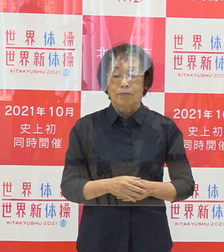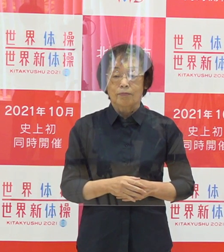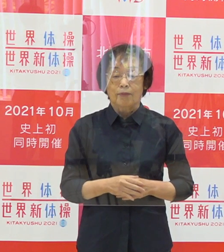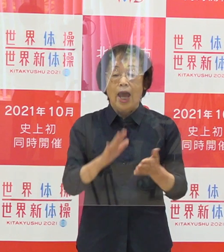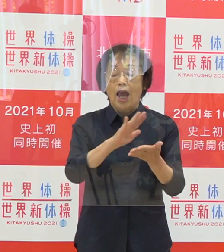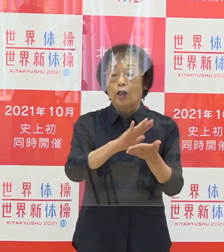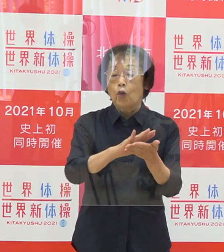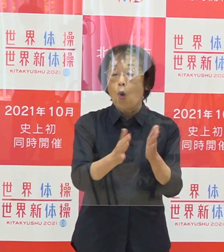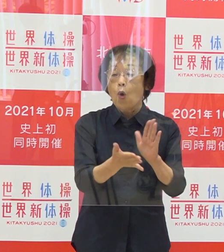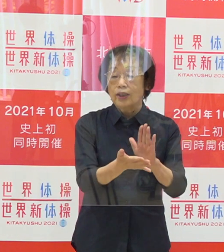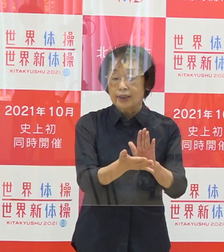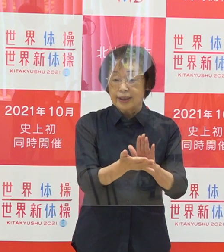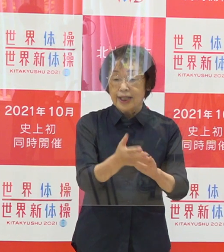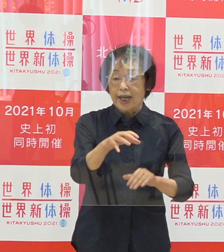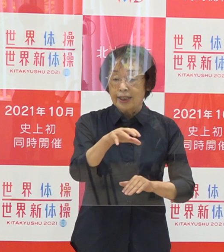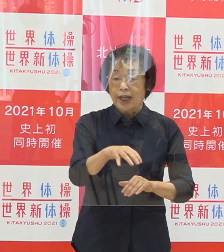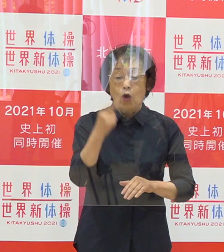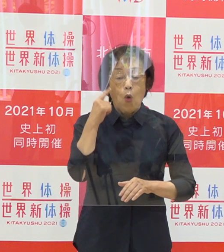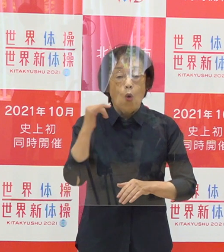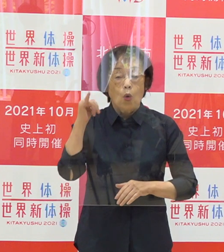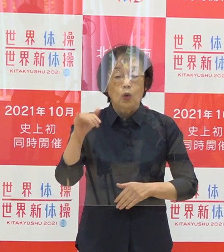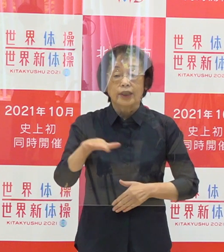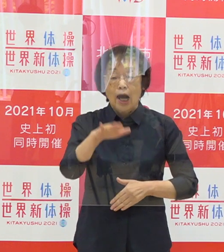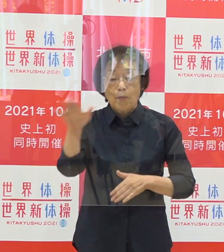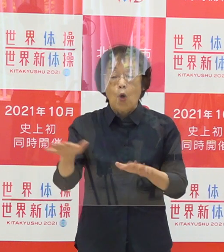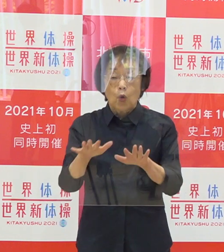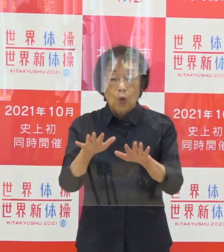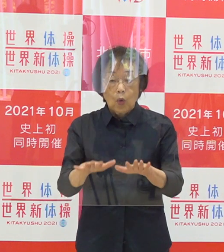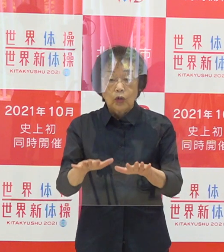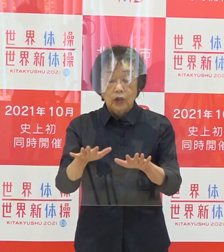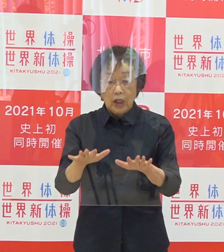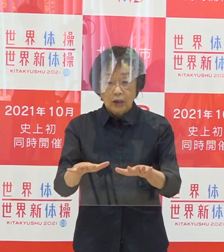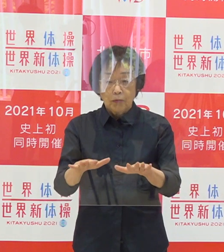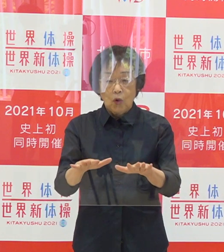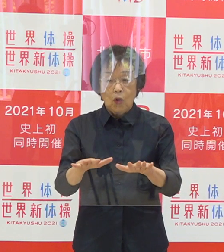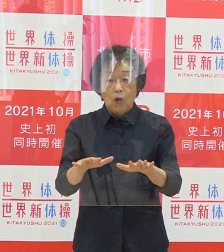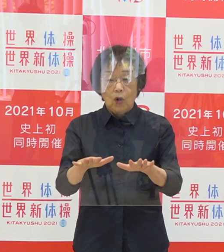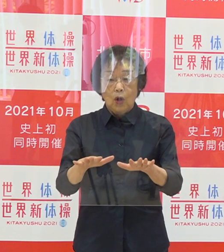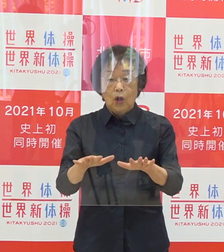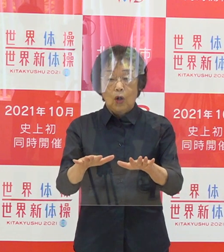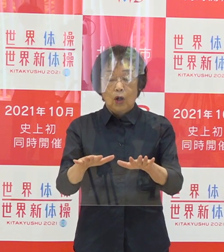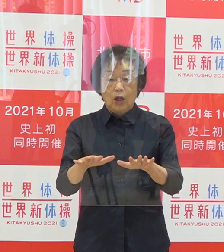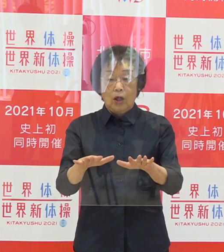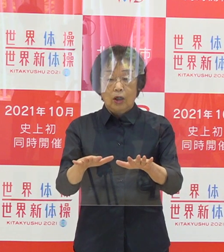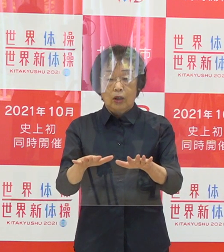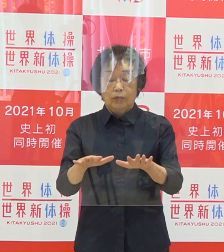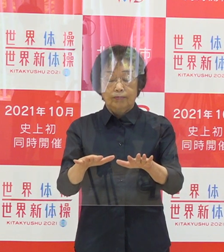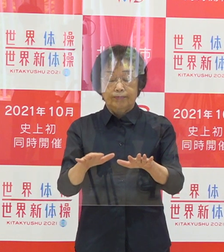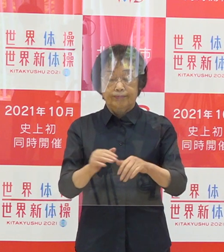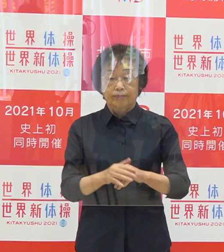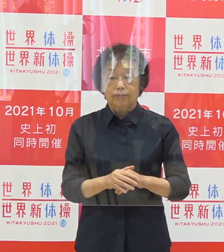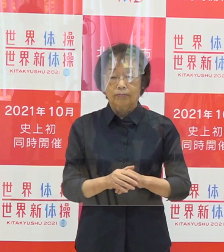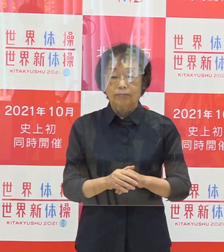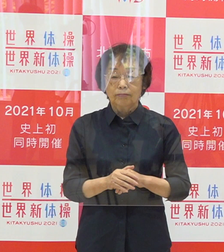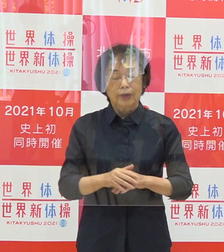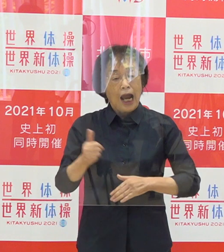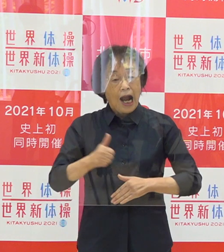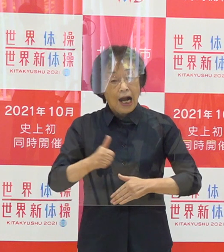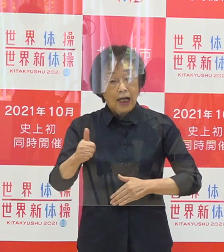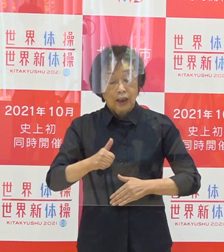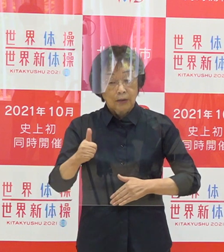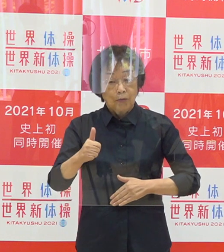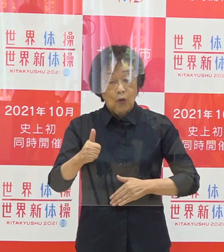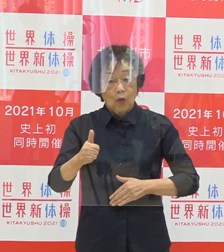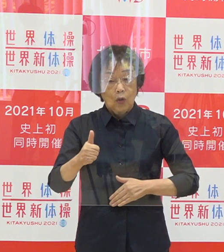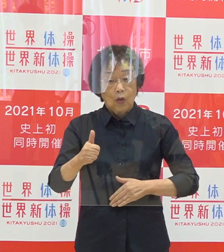幼稚園なので保護者も子どもたちも議論の最初から在園しているものではありません。で、園長にとっ